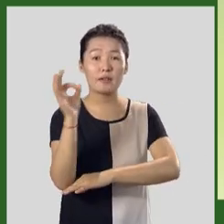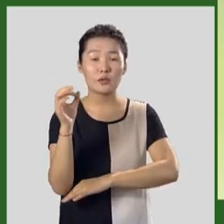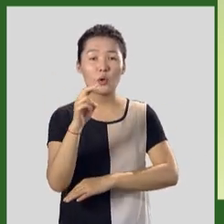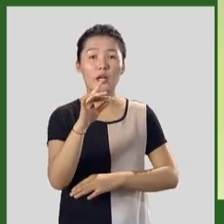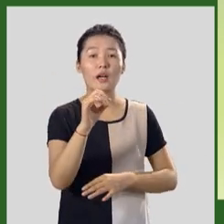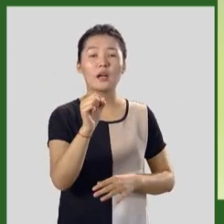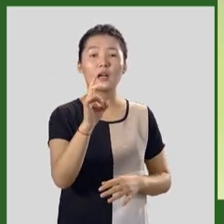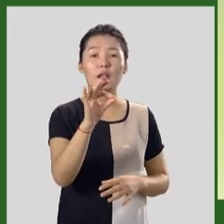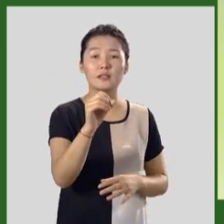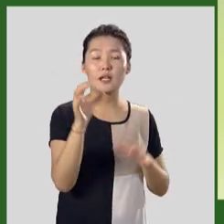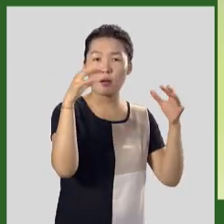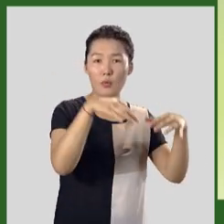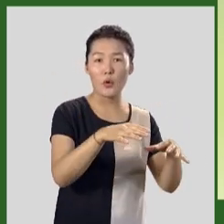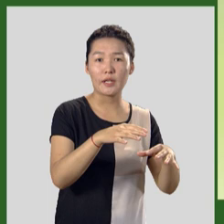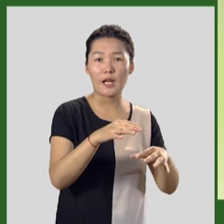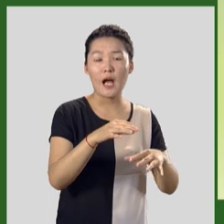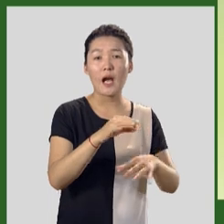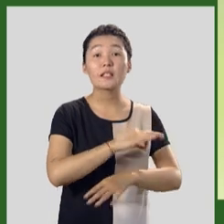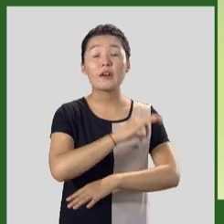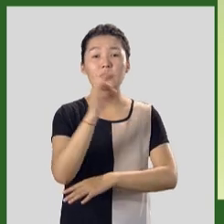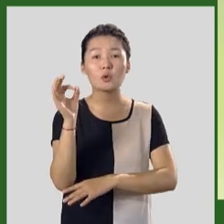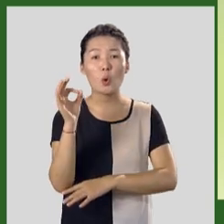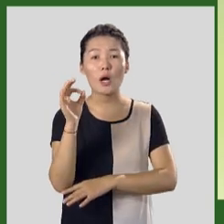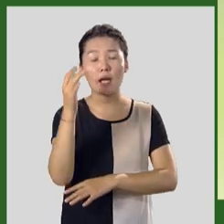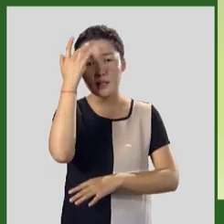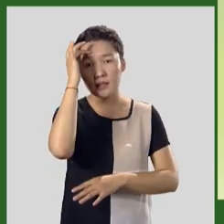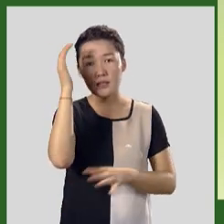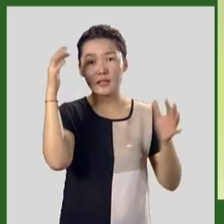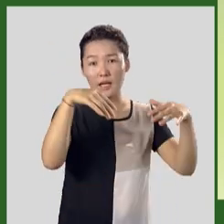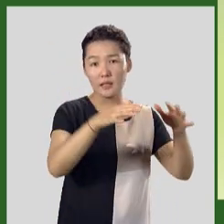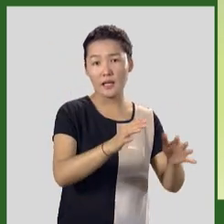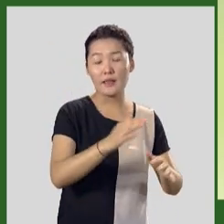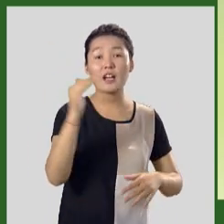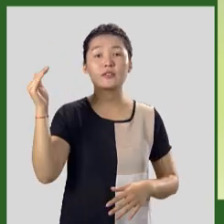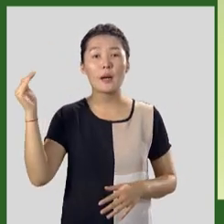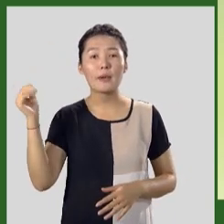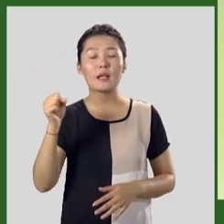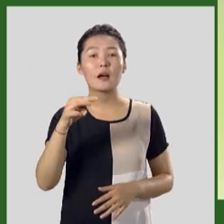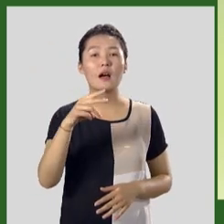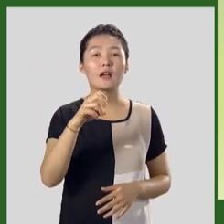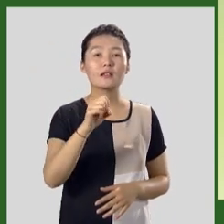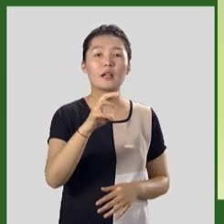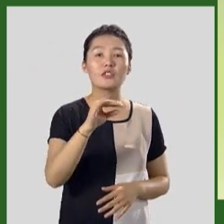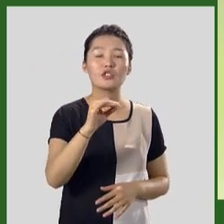– Индийский океан, с запада омывает Атлантический океан.